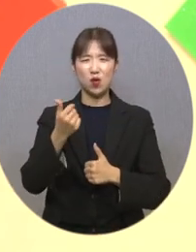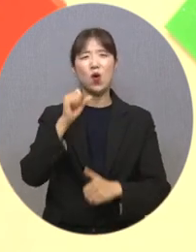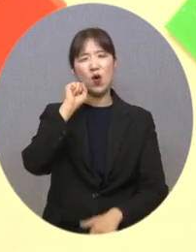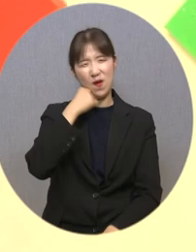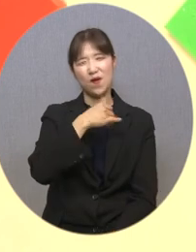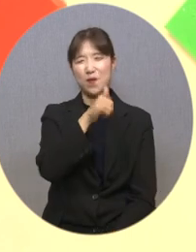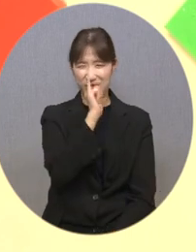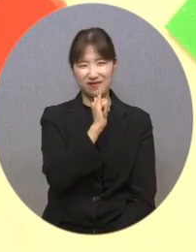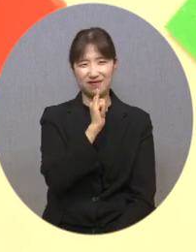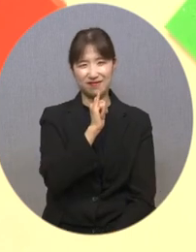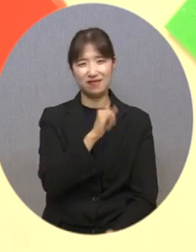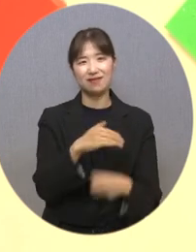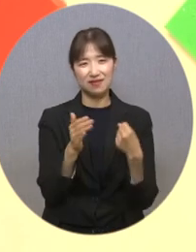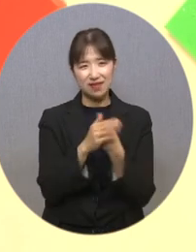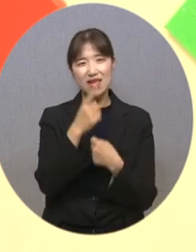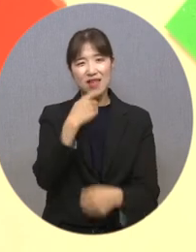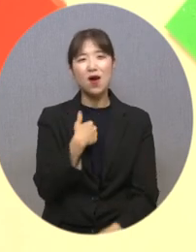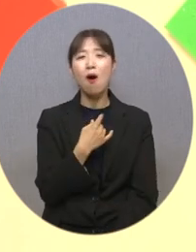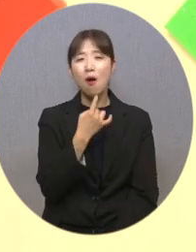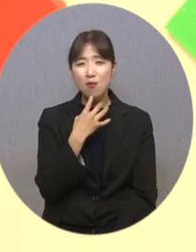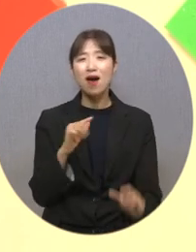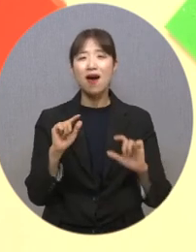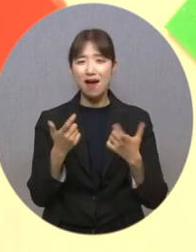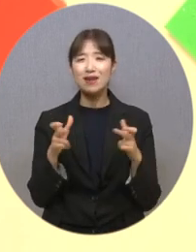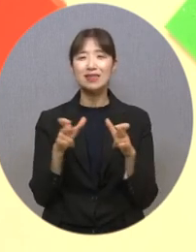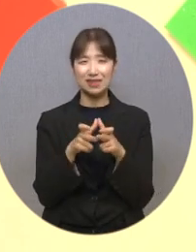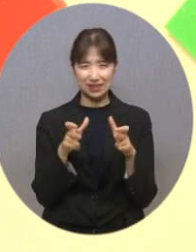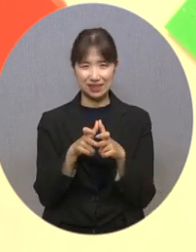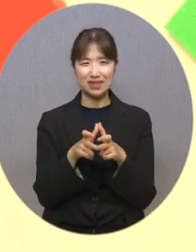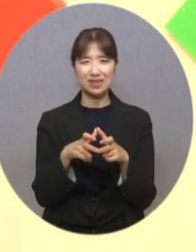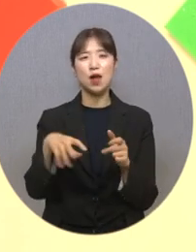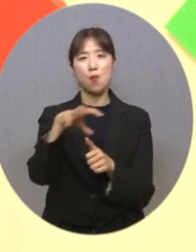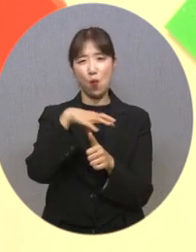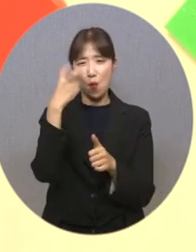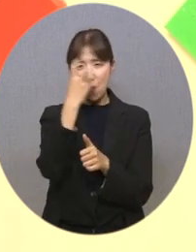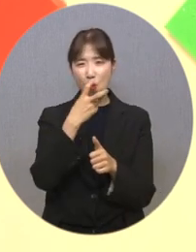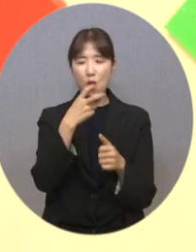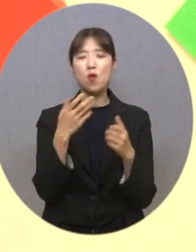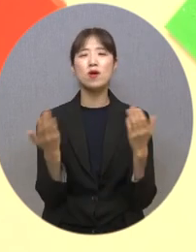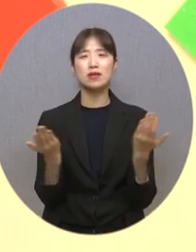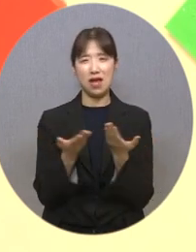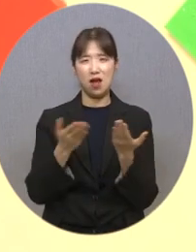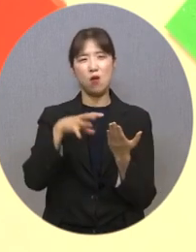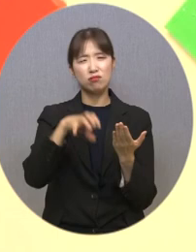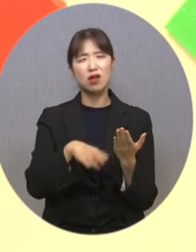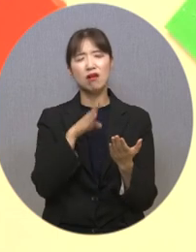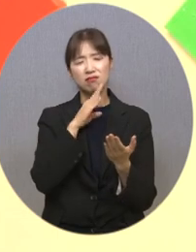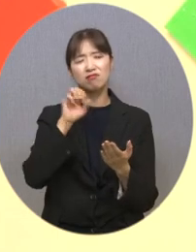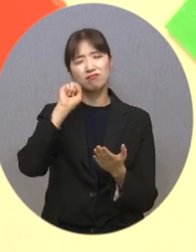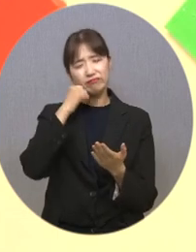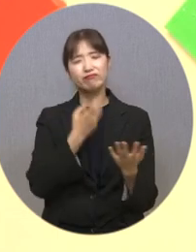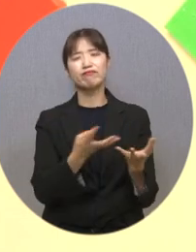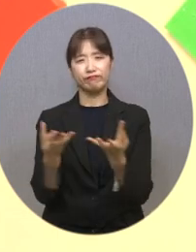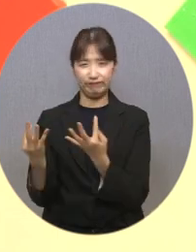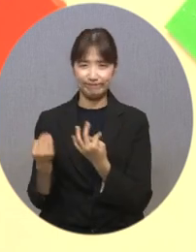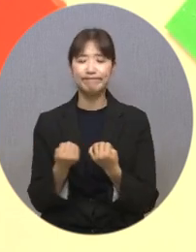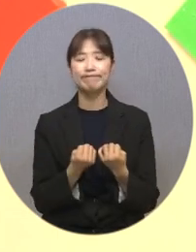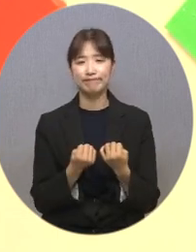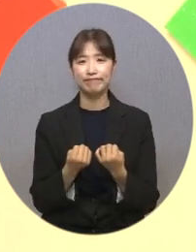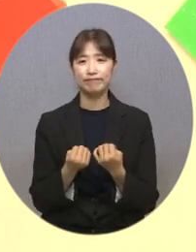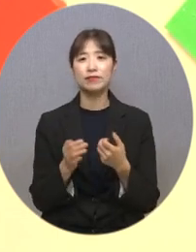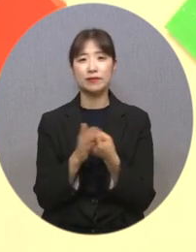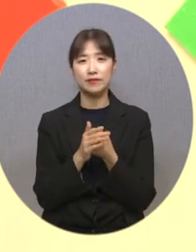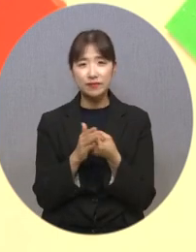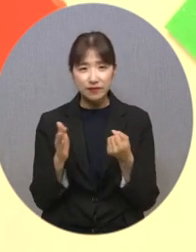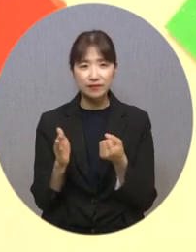어려움들이 있습니다. 그래서 저희뿐만 아니라 장애인들, 보호작업자에서 이런 부분들은 굉장히 어려움들을 많이 겪고 있다는 것이에요.